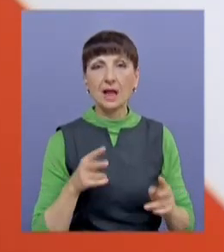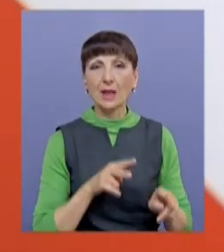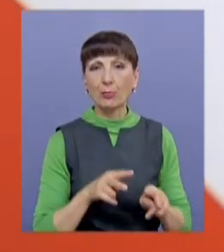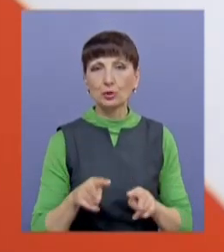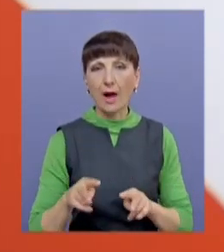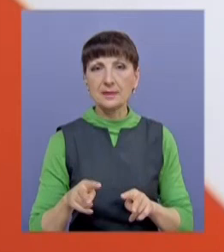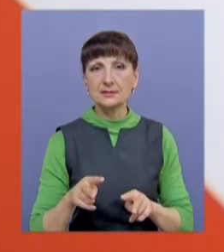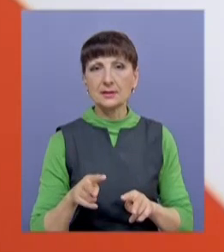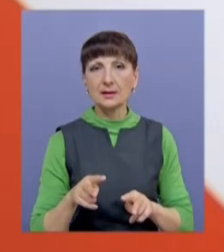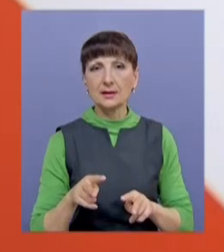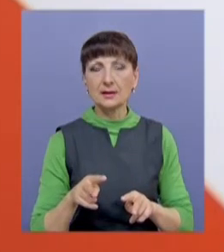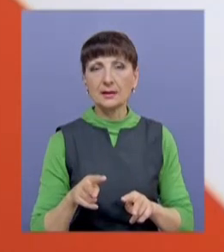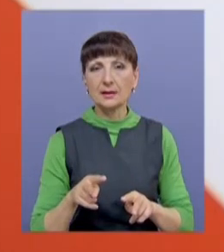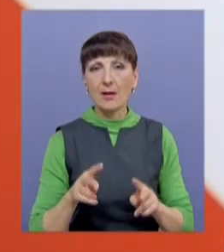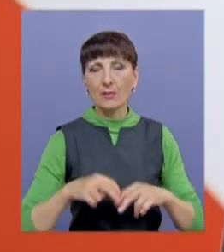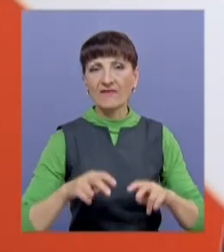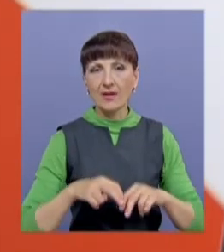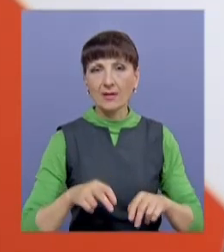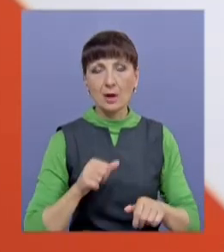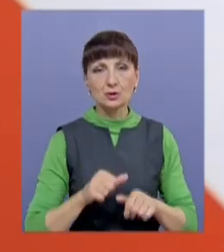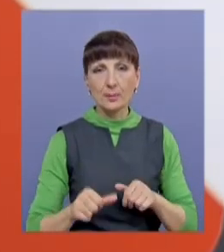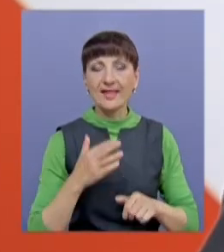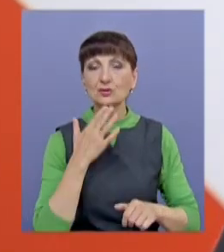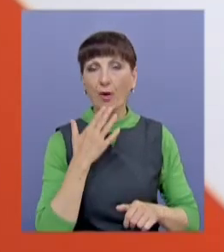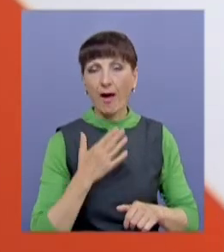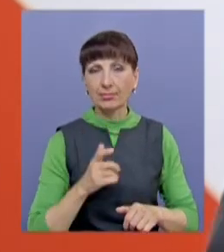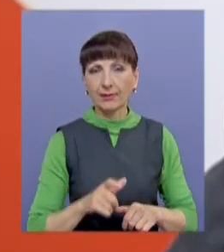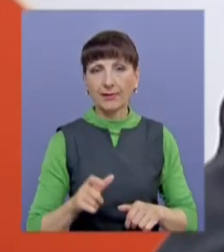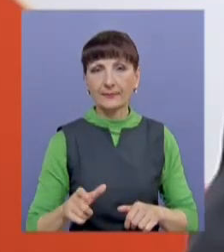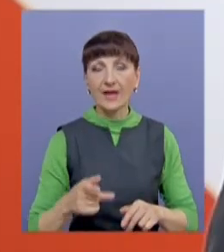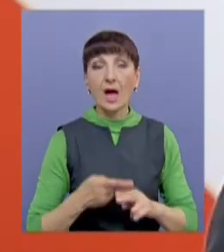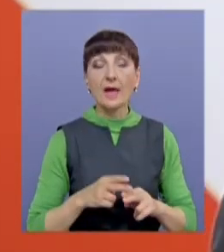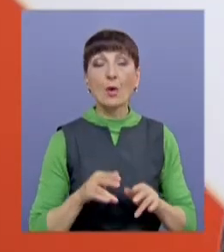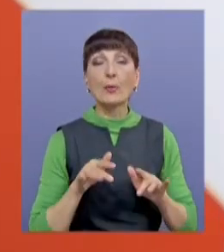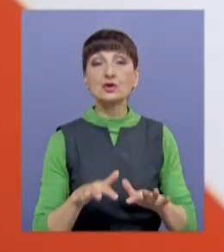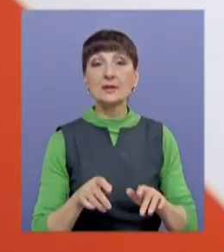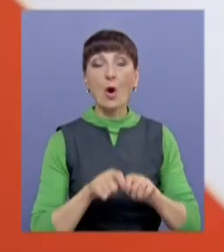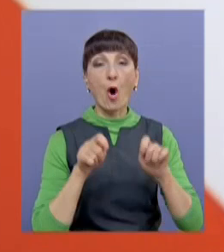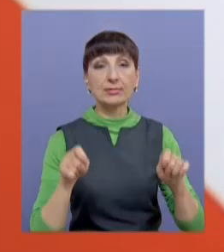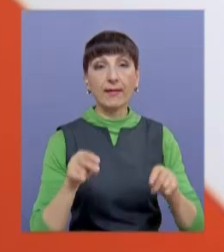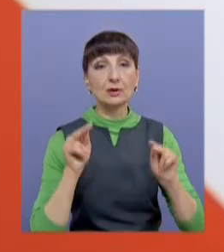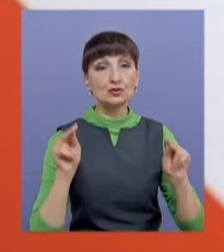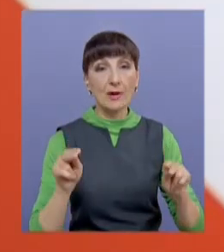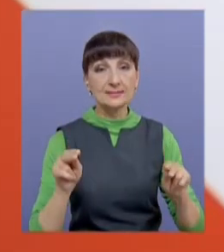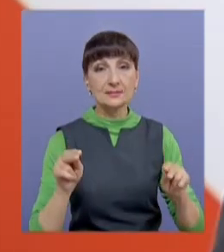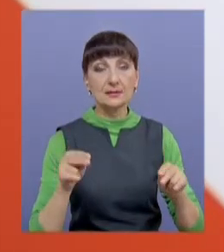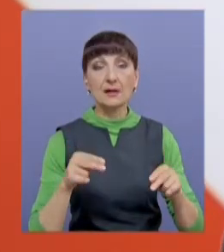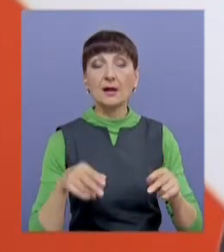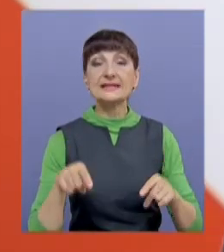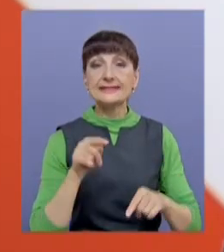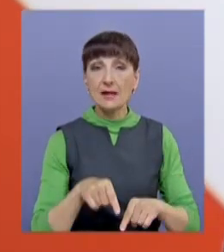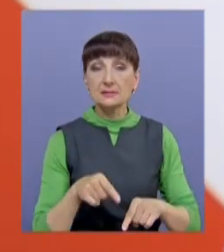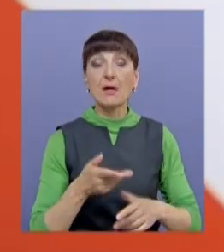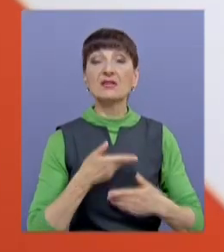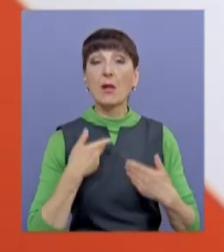наблюдателей, особенно иностранные наблюдатели. И то, что этот процесс открыт для здесь и для